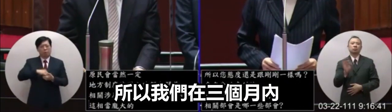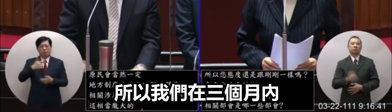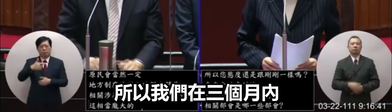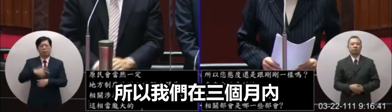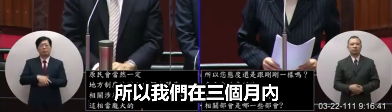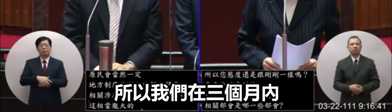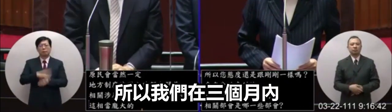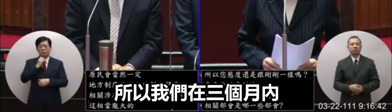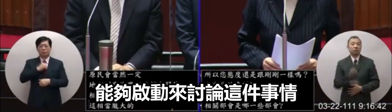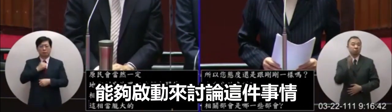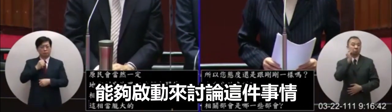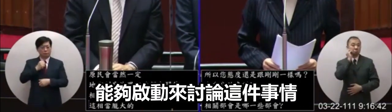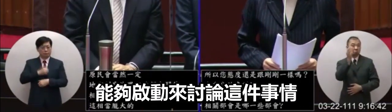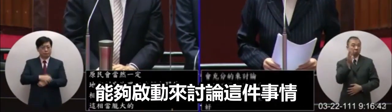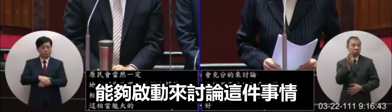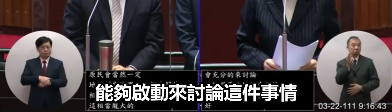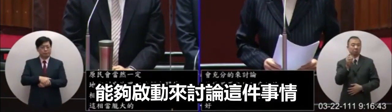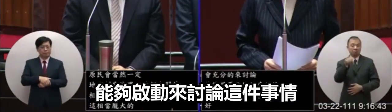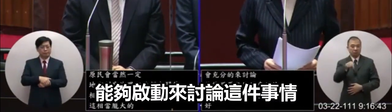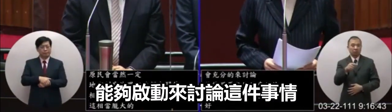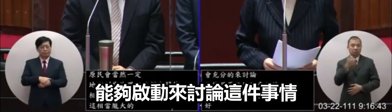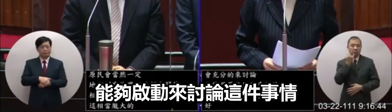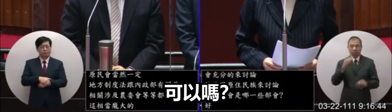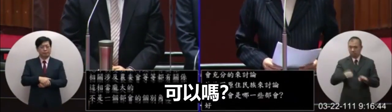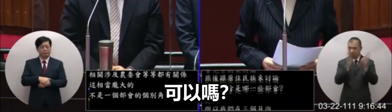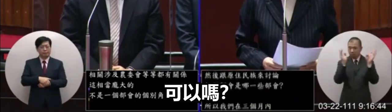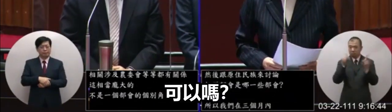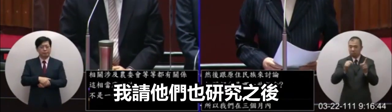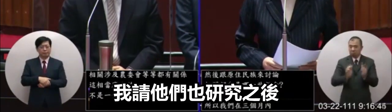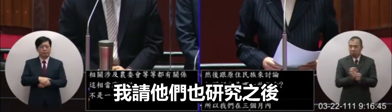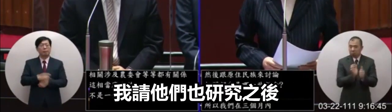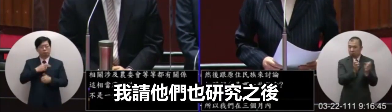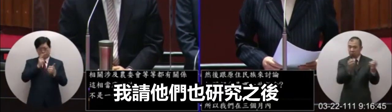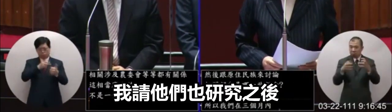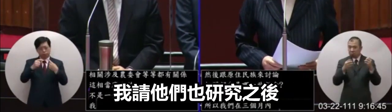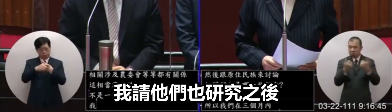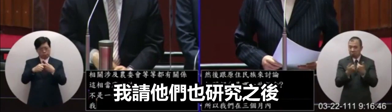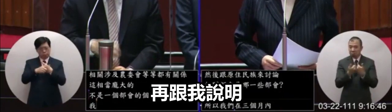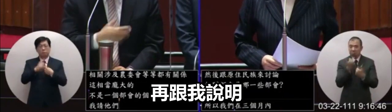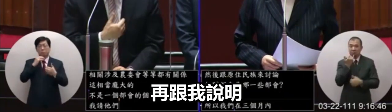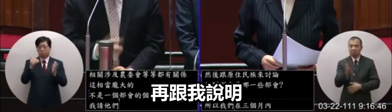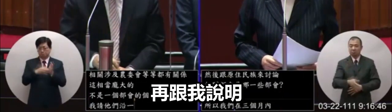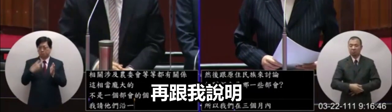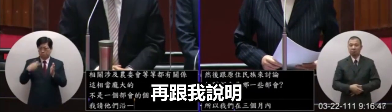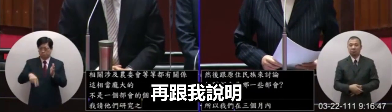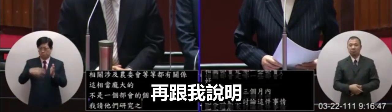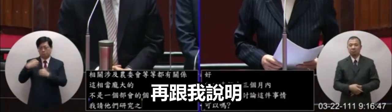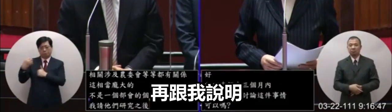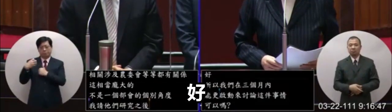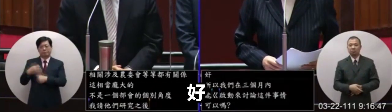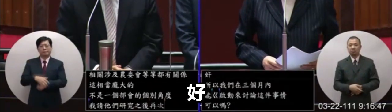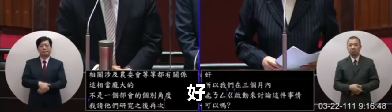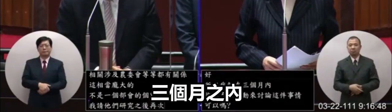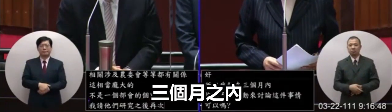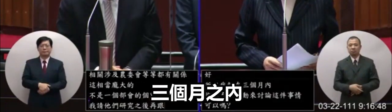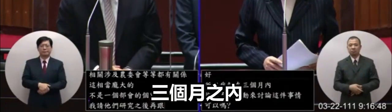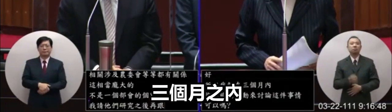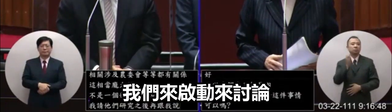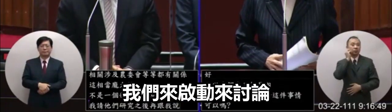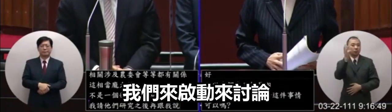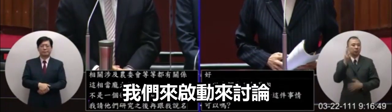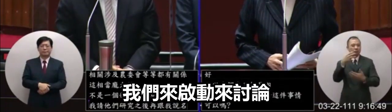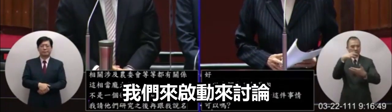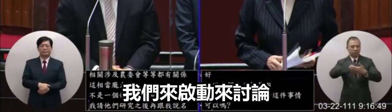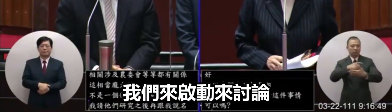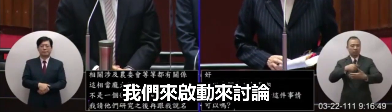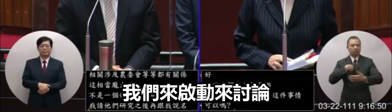我们在三个月内能够启动来讨论这件事情，可以吗？ 我请他们研究之后再跟我说明。 好，三个月之